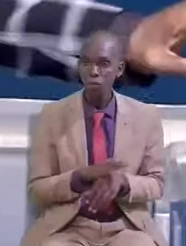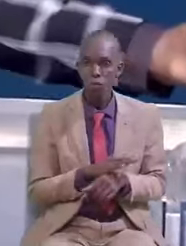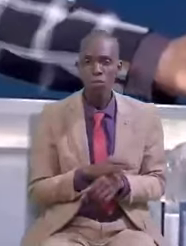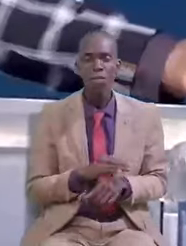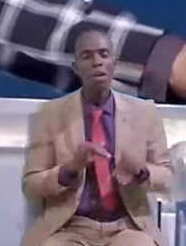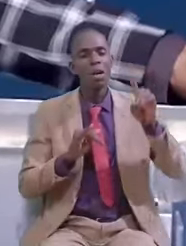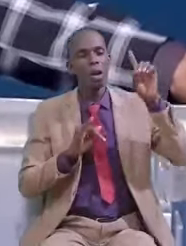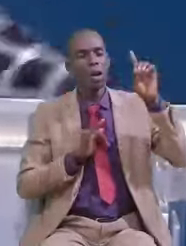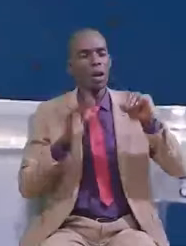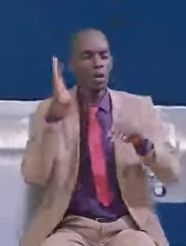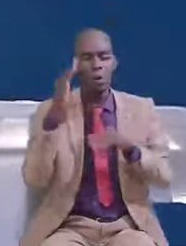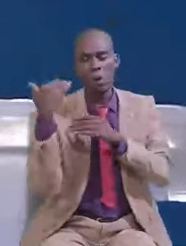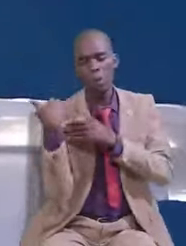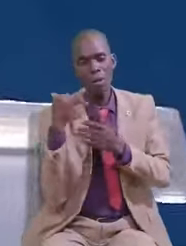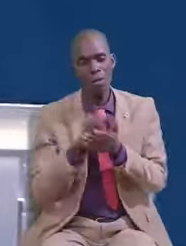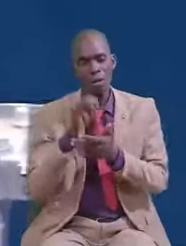toi.